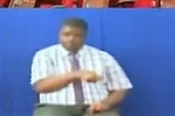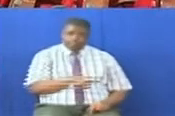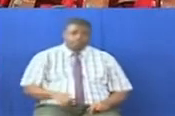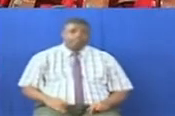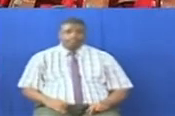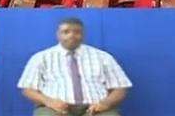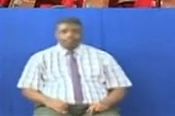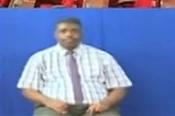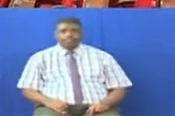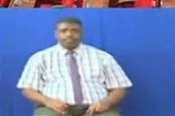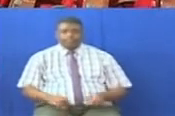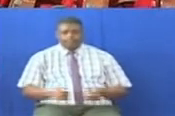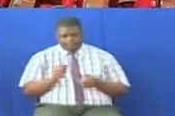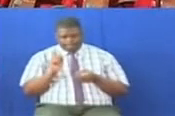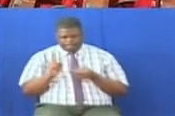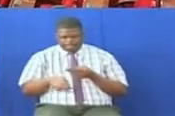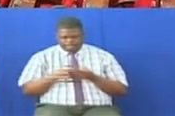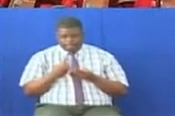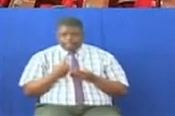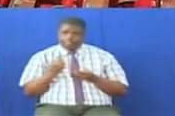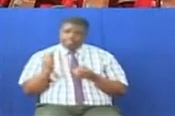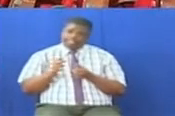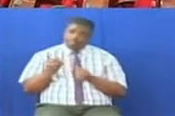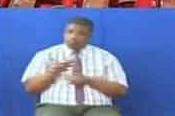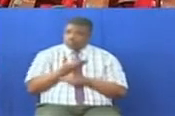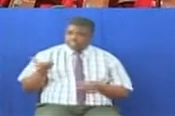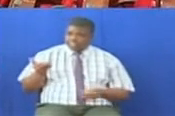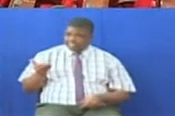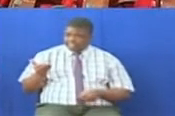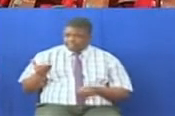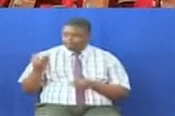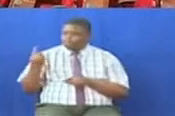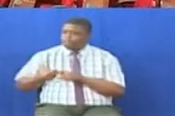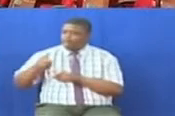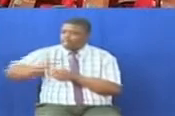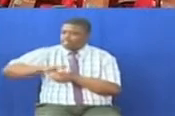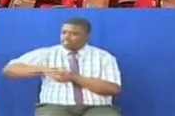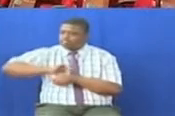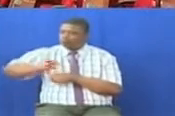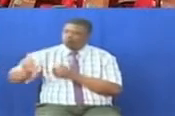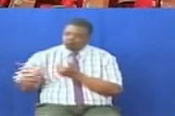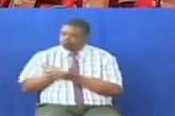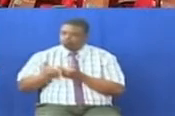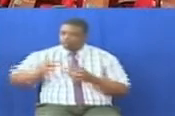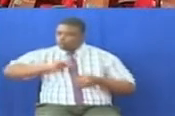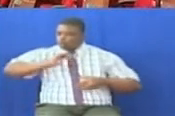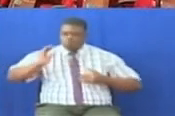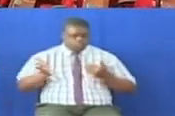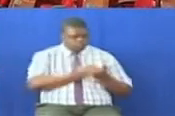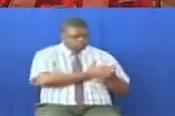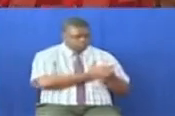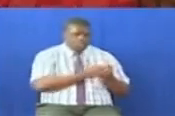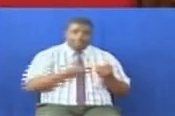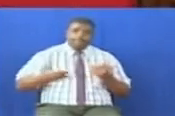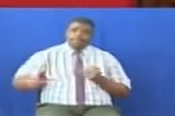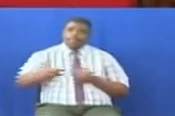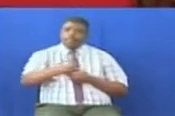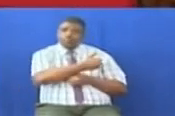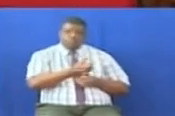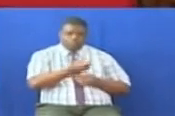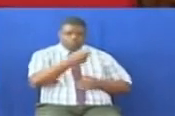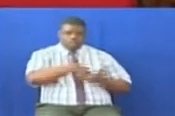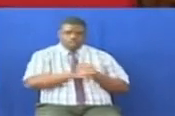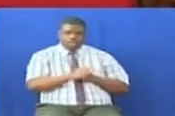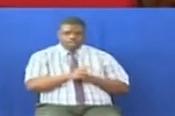Lakini jambo lingine ambalo limekuwa likijirudia rudia ni makusanyo ya ndani kutokupelekwa benki kwa wakati.